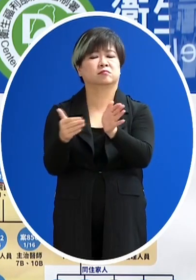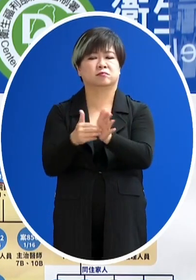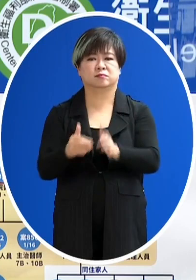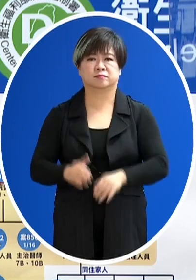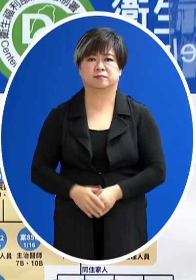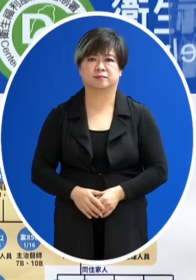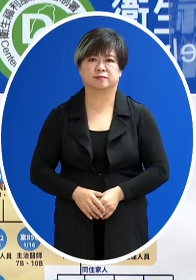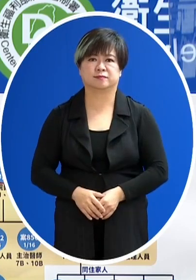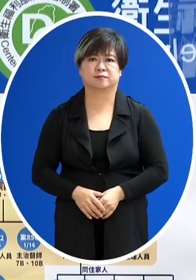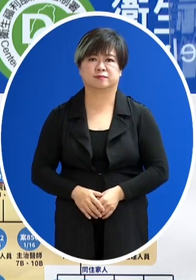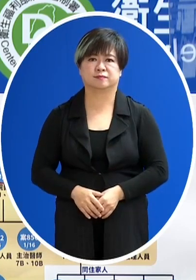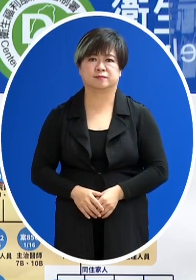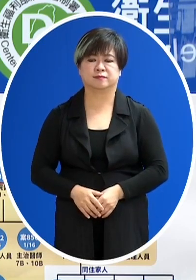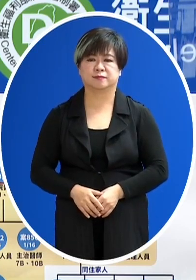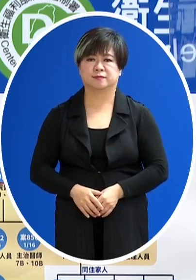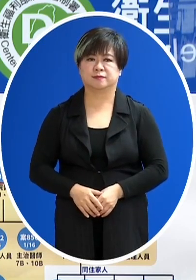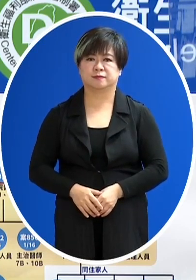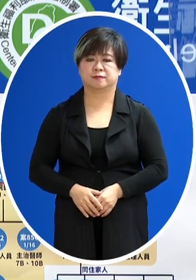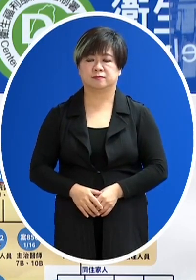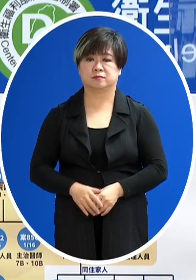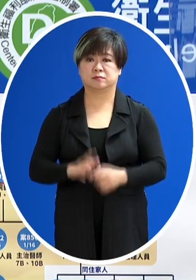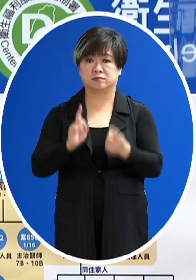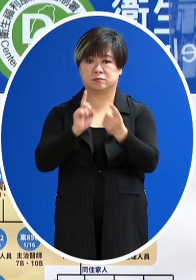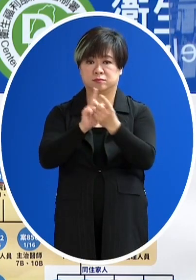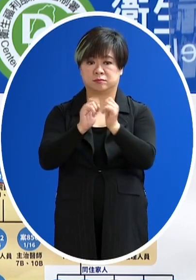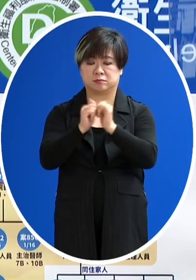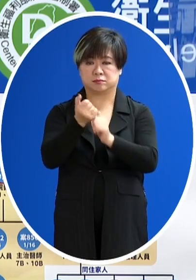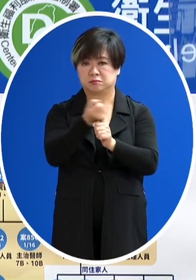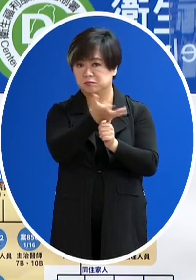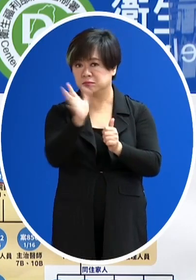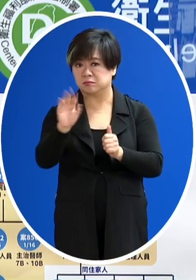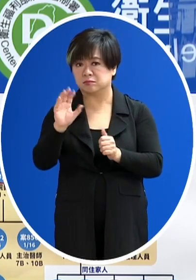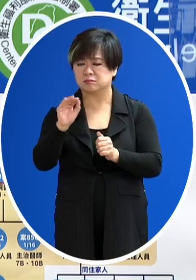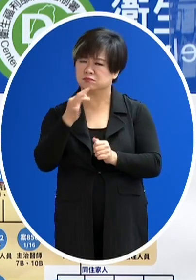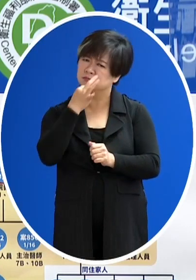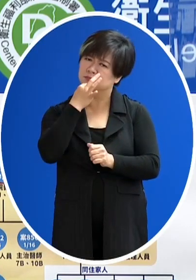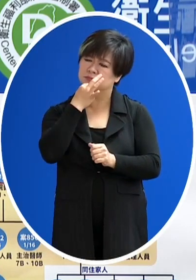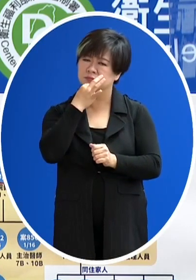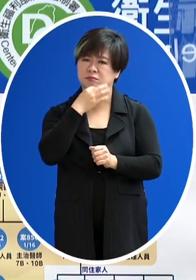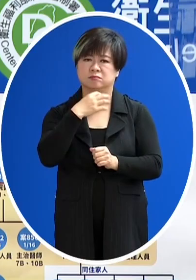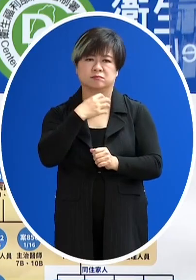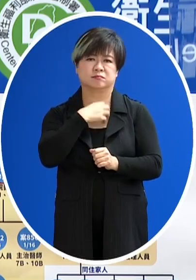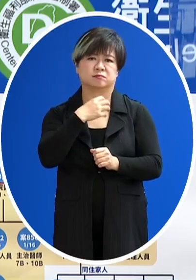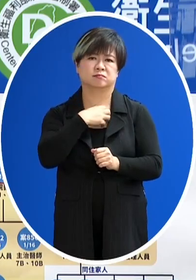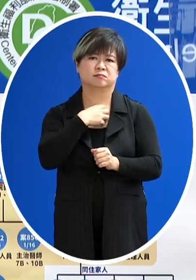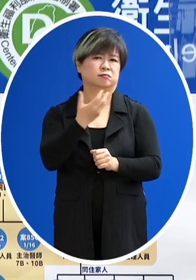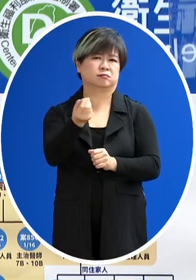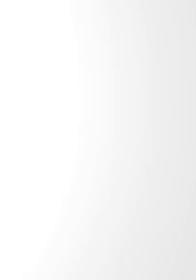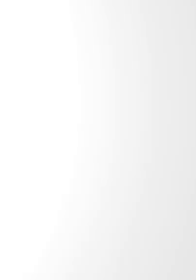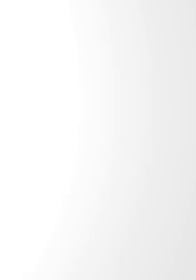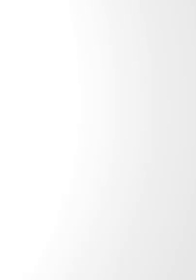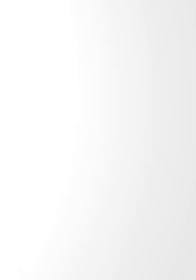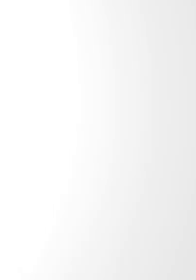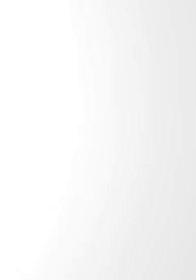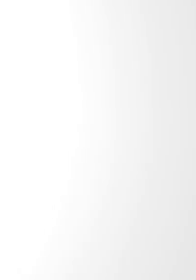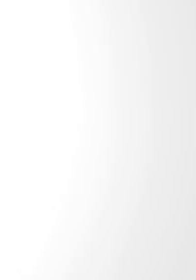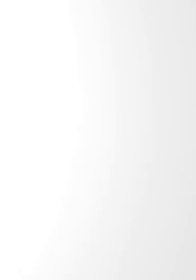都阴性。那大家对社区的影响其实相对的是越来可能性是越来越低了